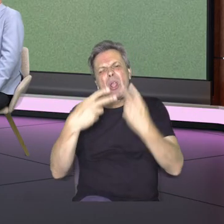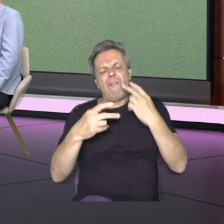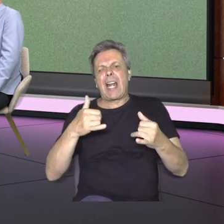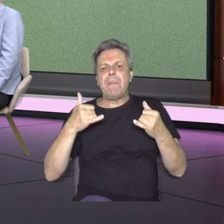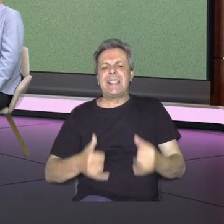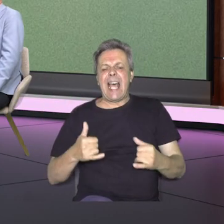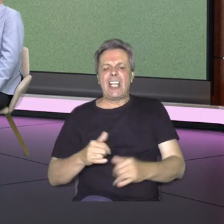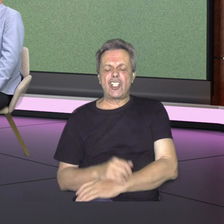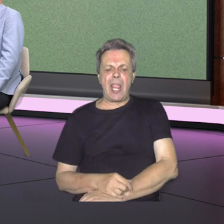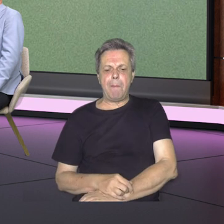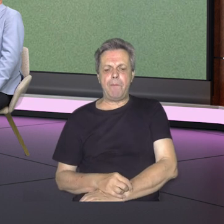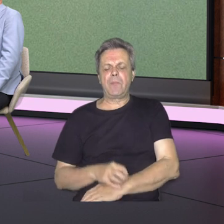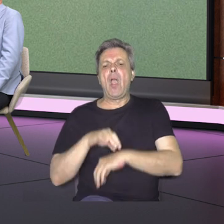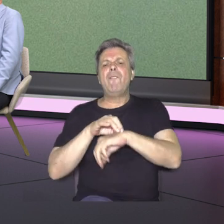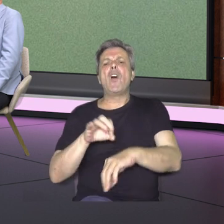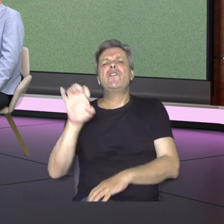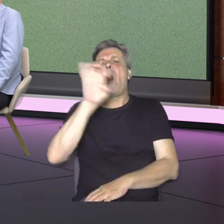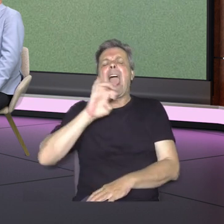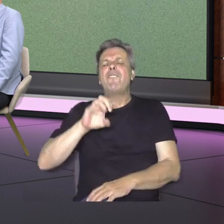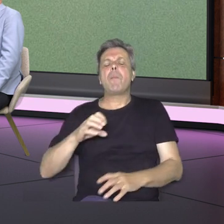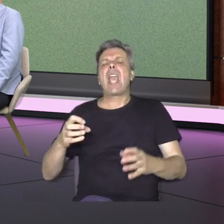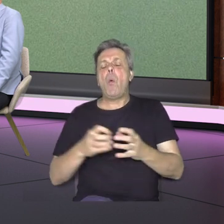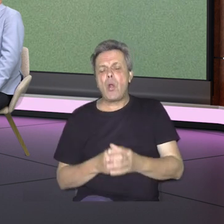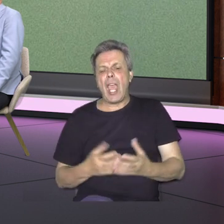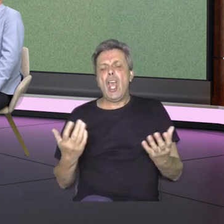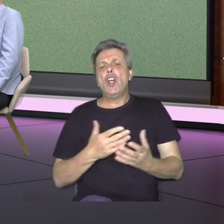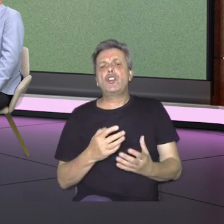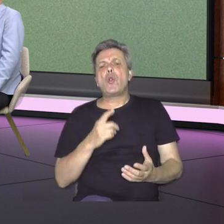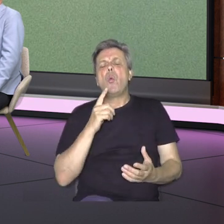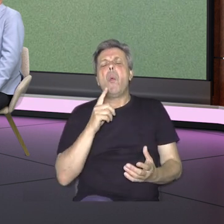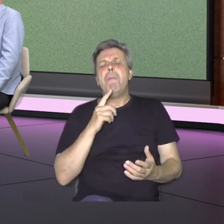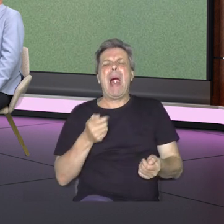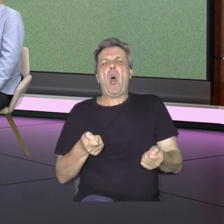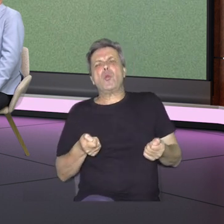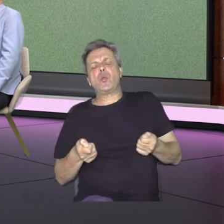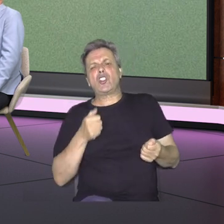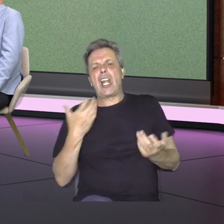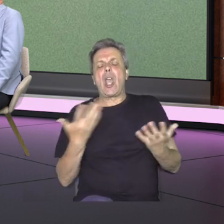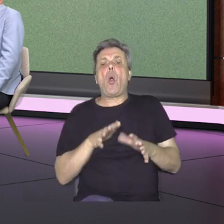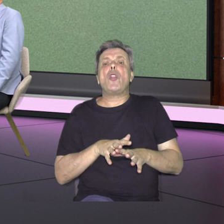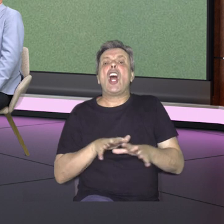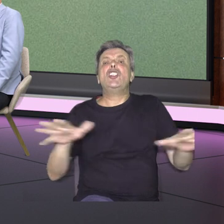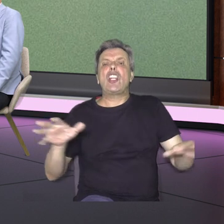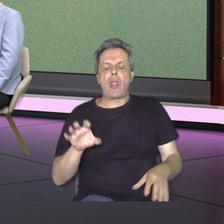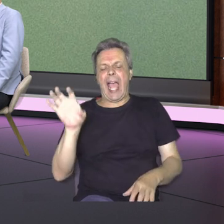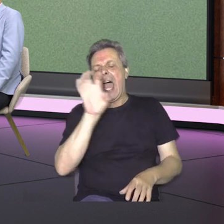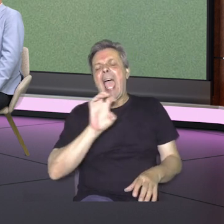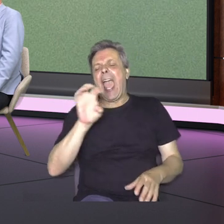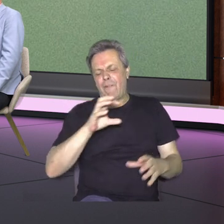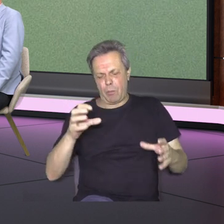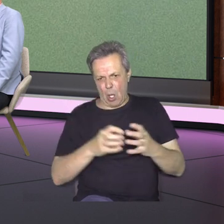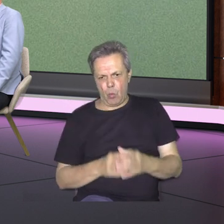i sadašnjem vodstvu Evropske unije, što su malo suzdržani kod širenja Evropske